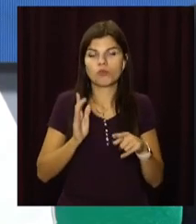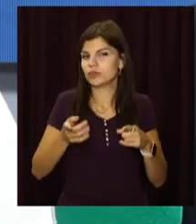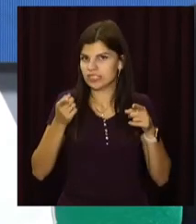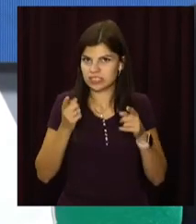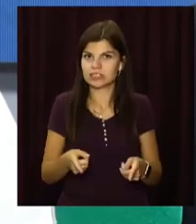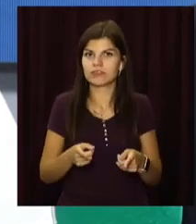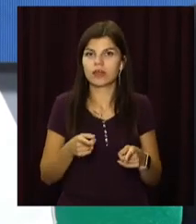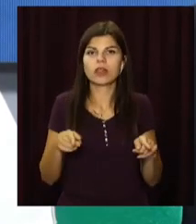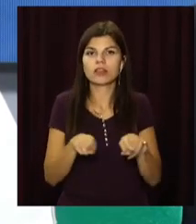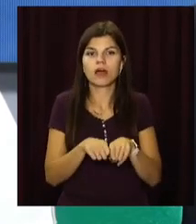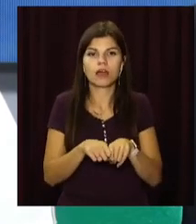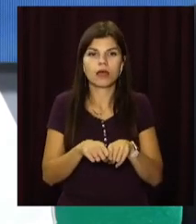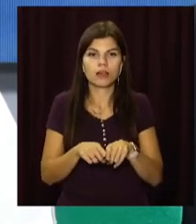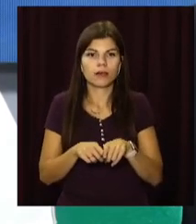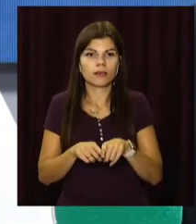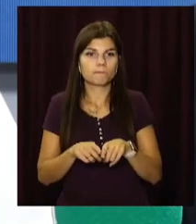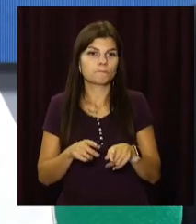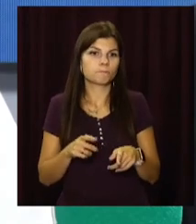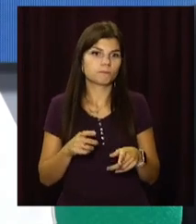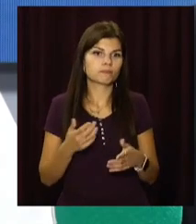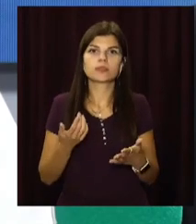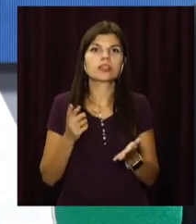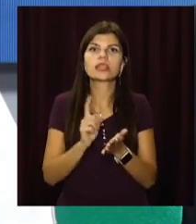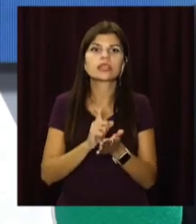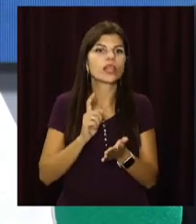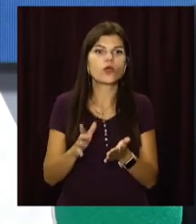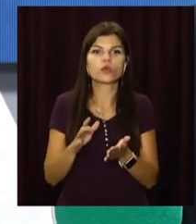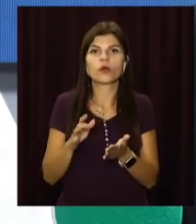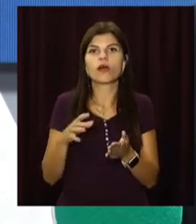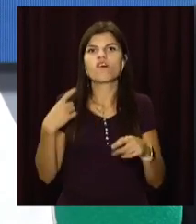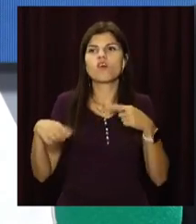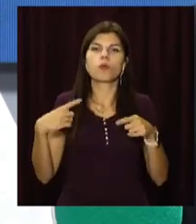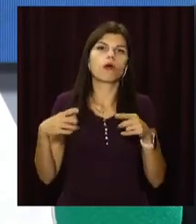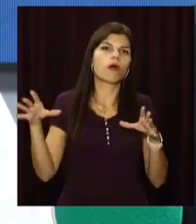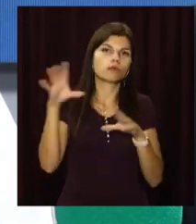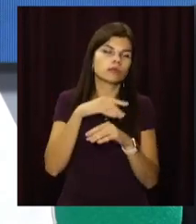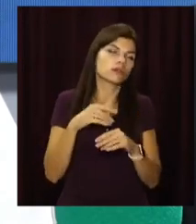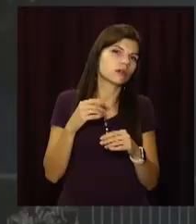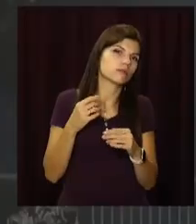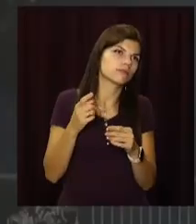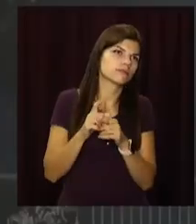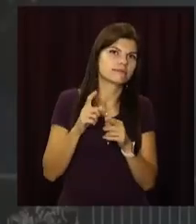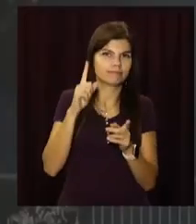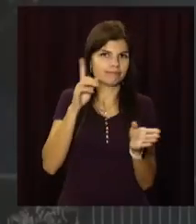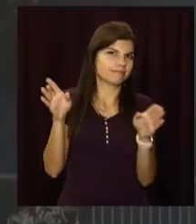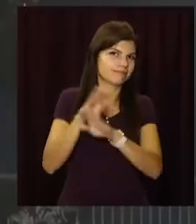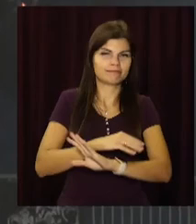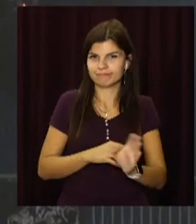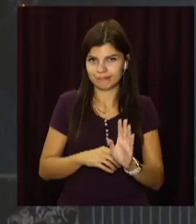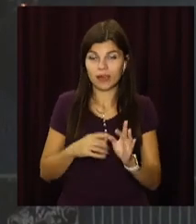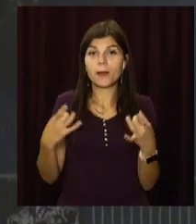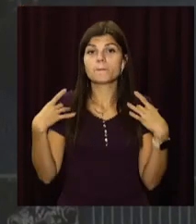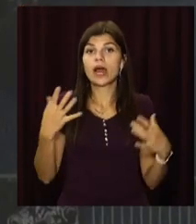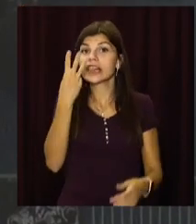действительно такое мероприятие, которое не должно обойти стороной футбольный наш город. Пам'ятний поєдинок